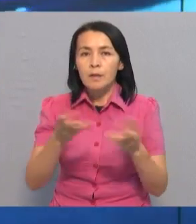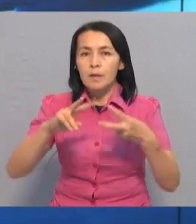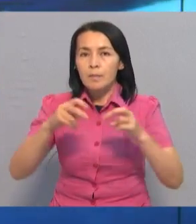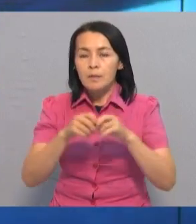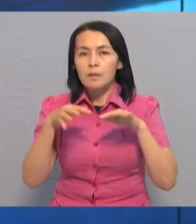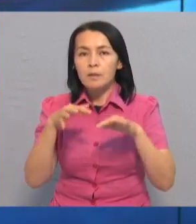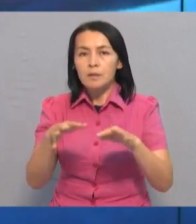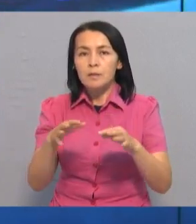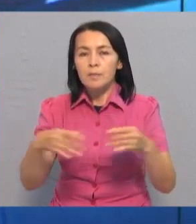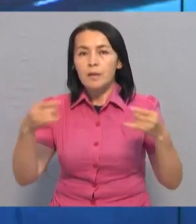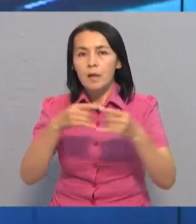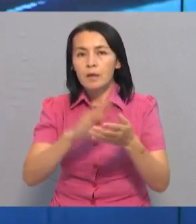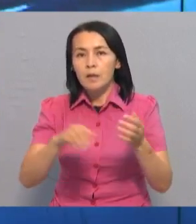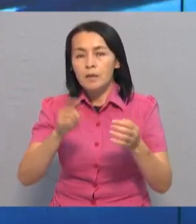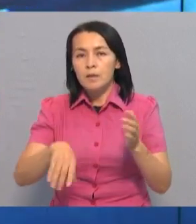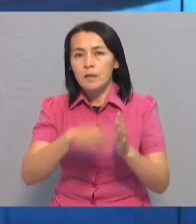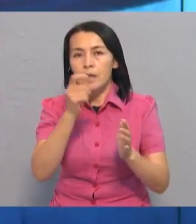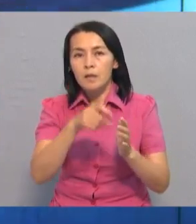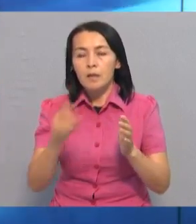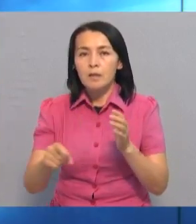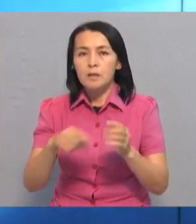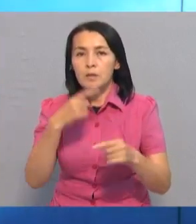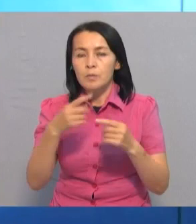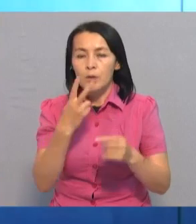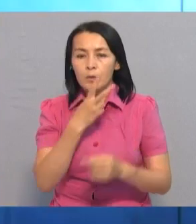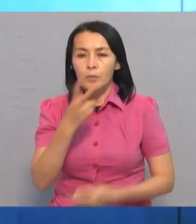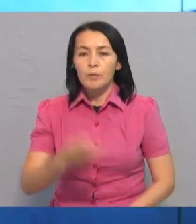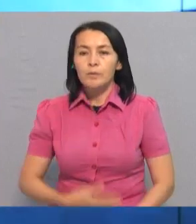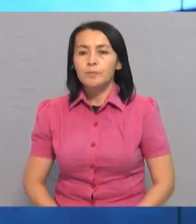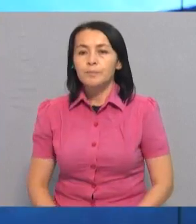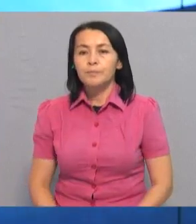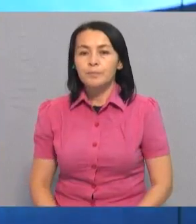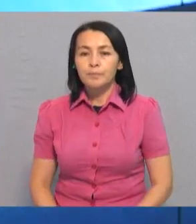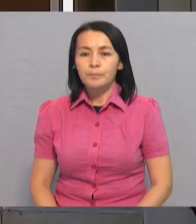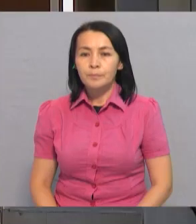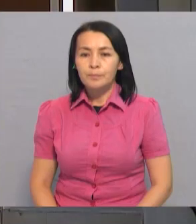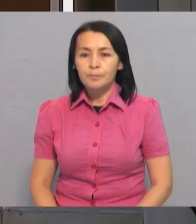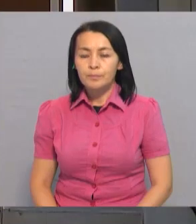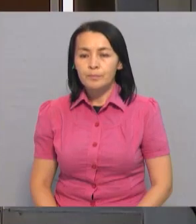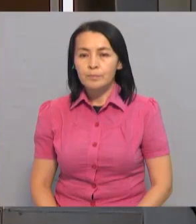мәселе шешпек, арна тілшісі халық қалаулыларының іссапарына куә болып қайтты.